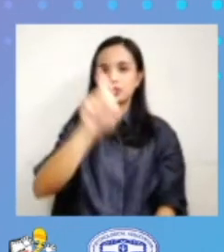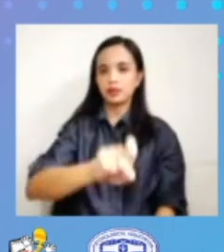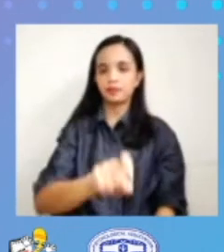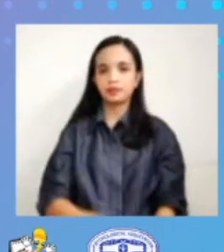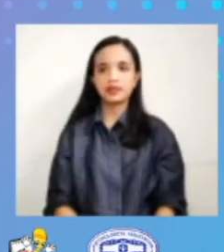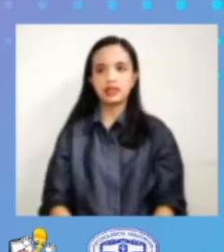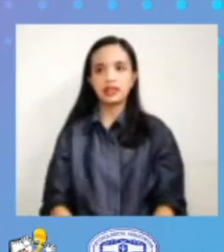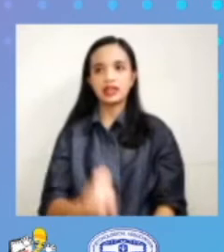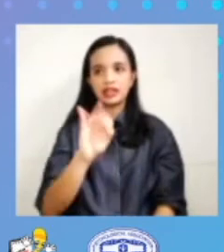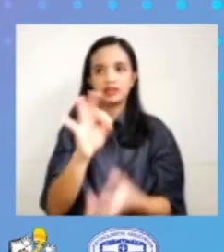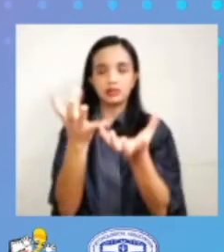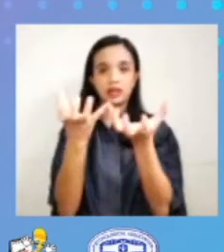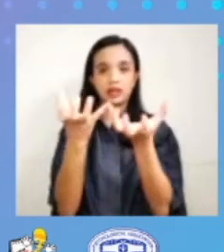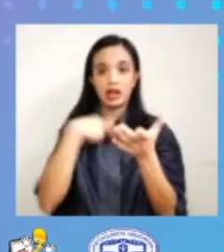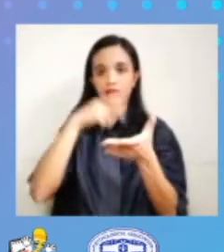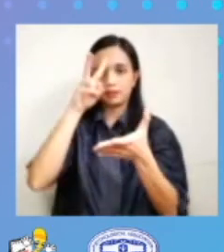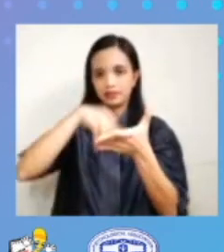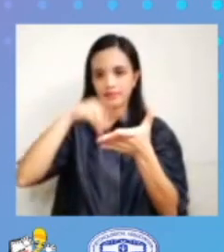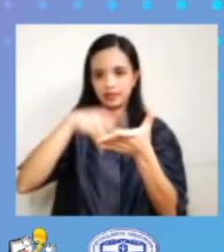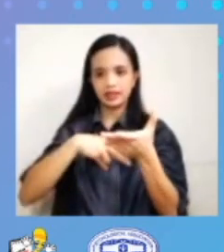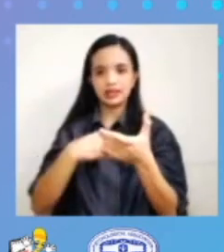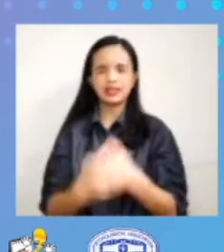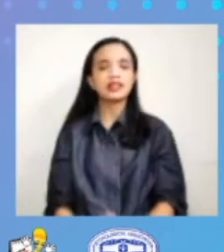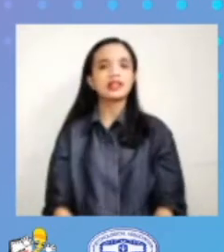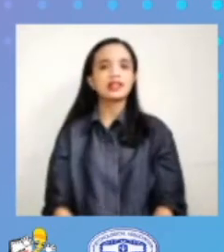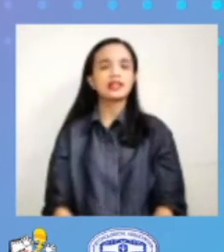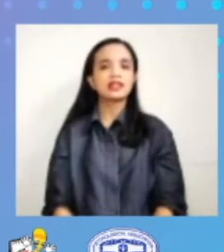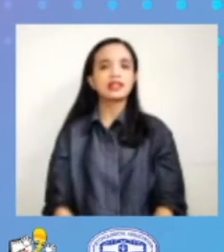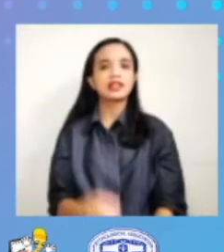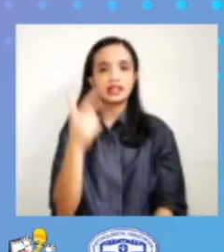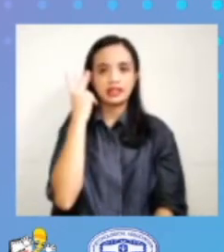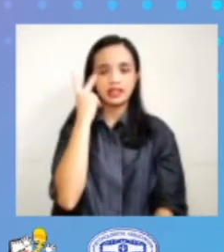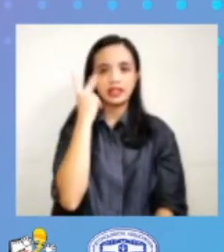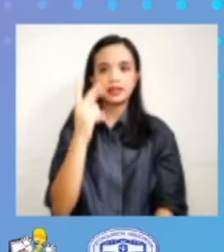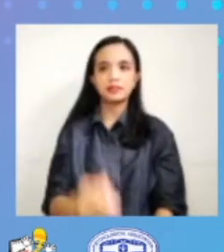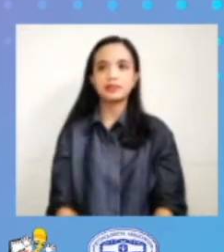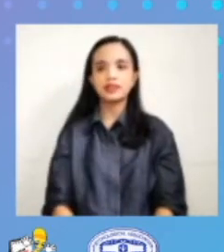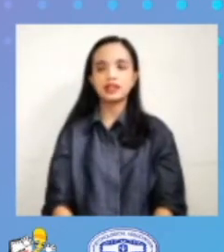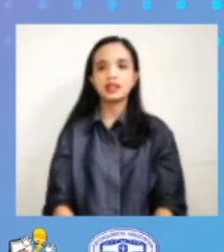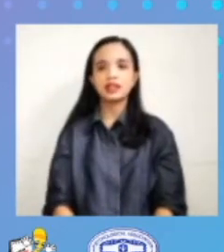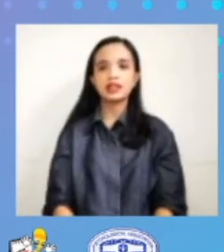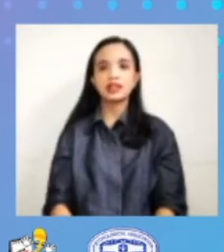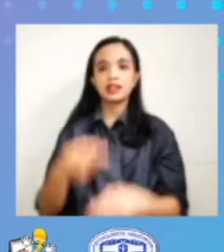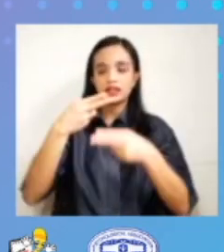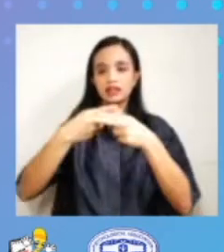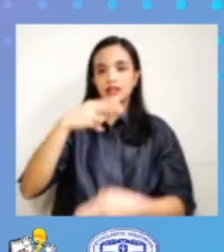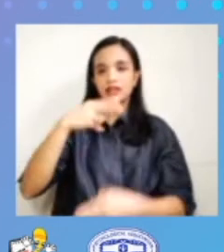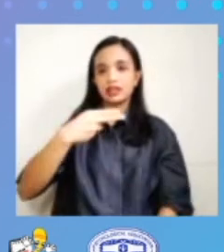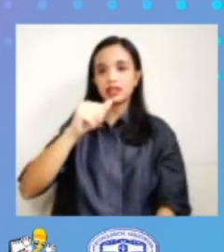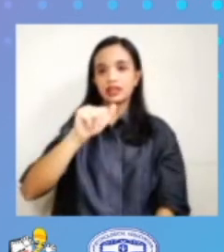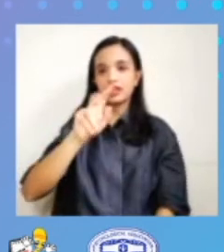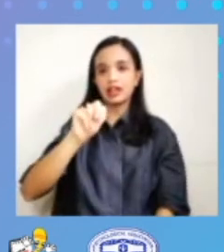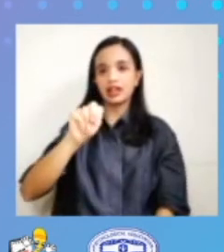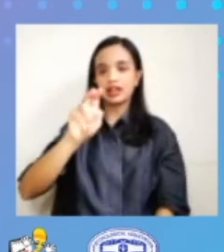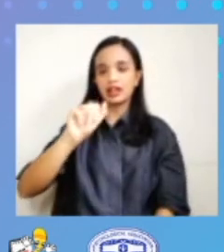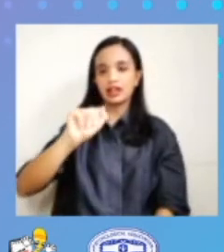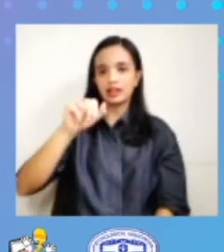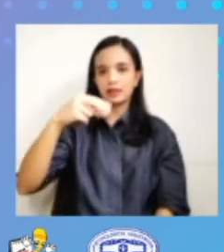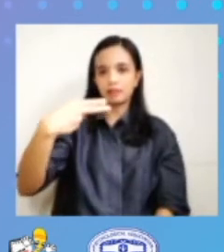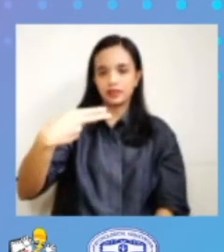tayo. Okay, so ito po mula kay Sir, mula kay Cloud Tuhog. Thank you nandyan ang Wellness Check series. Thank you din po, sir,